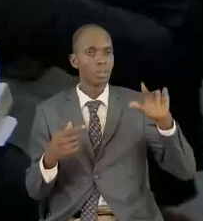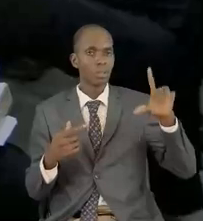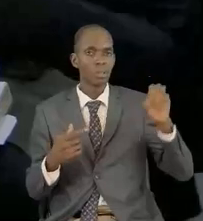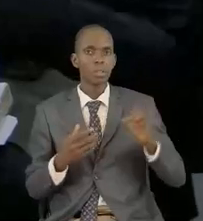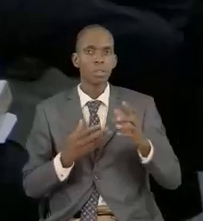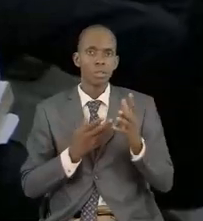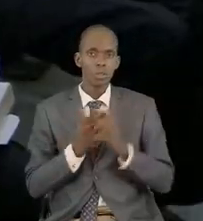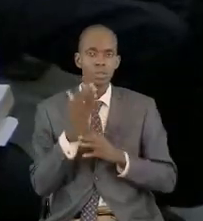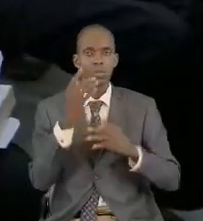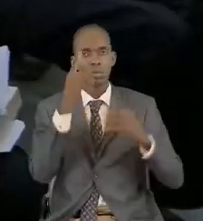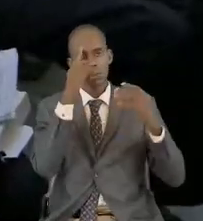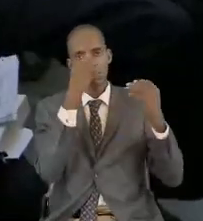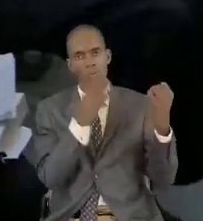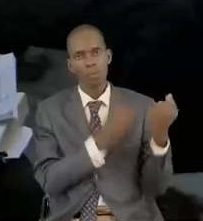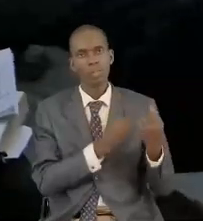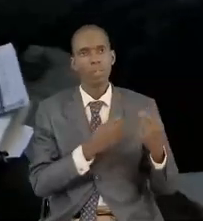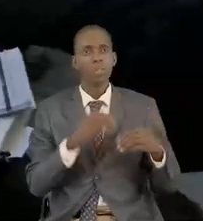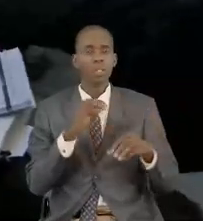païens